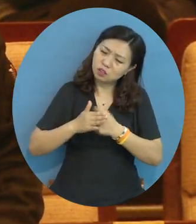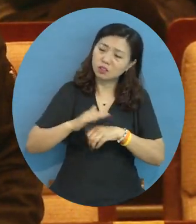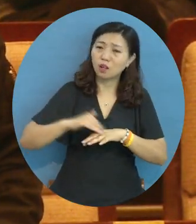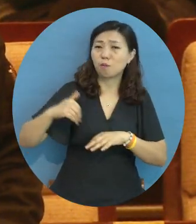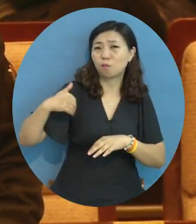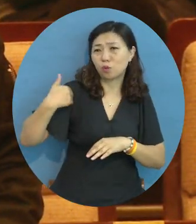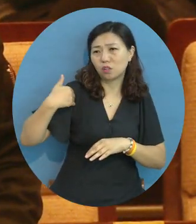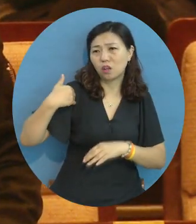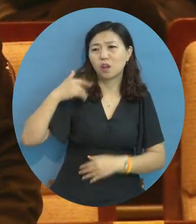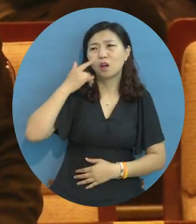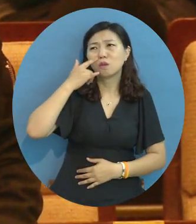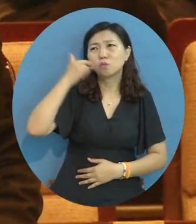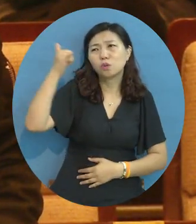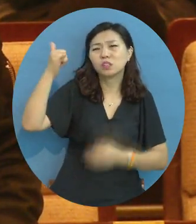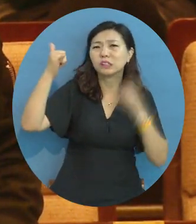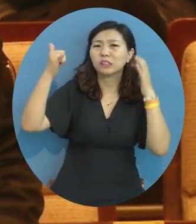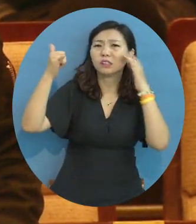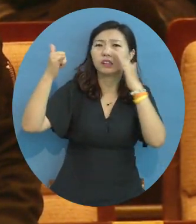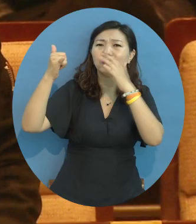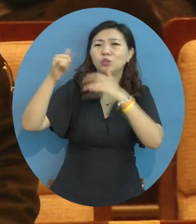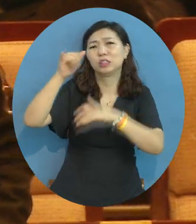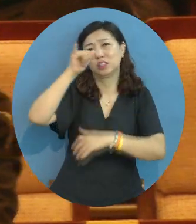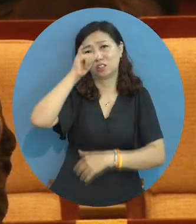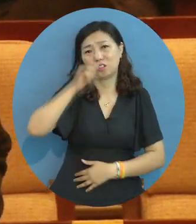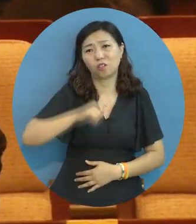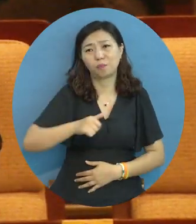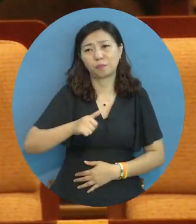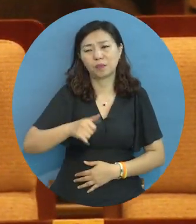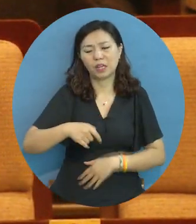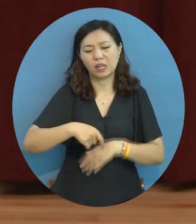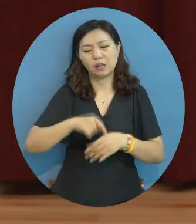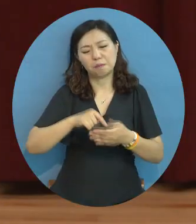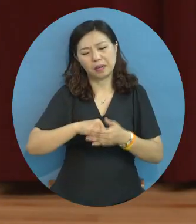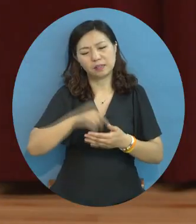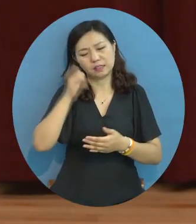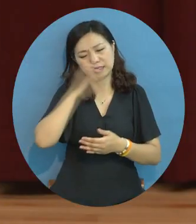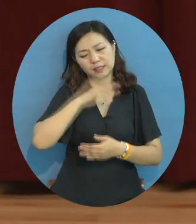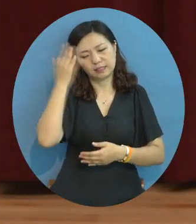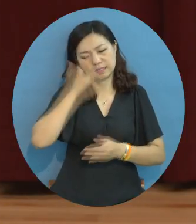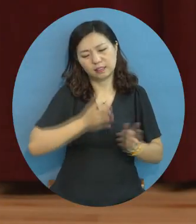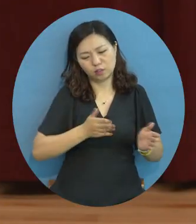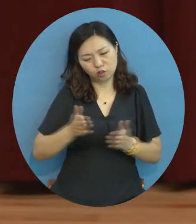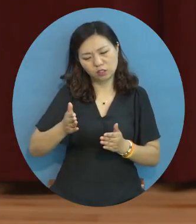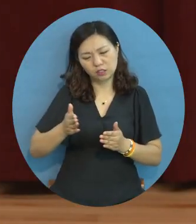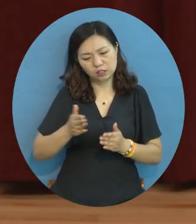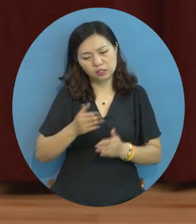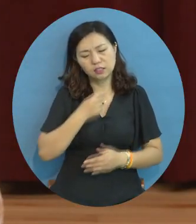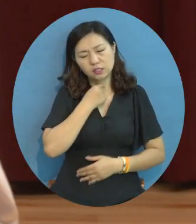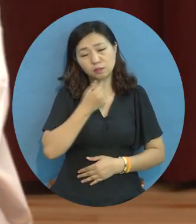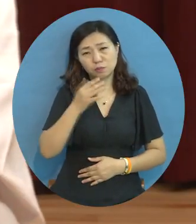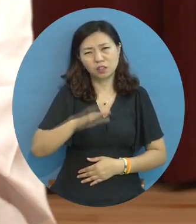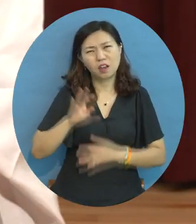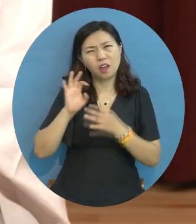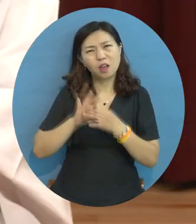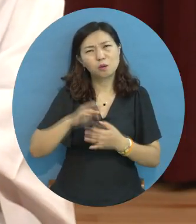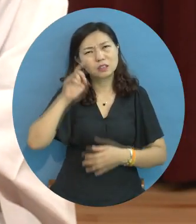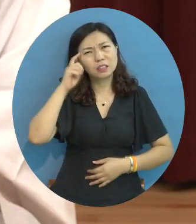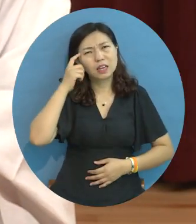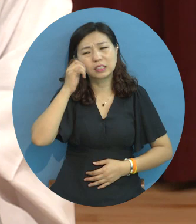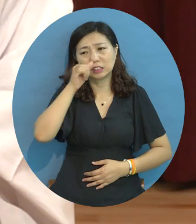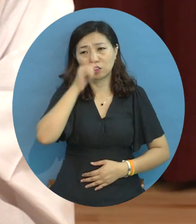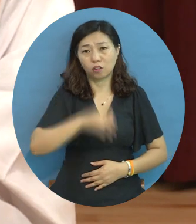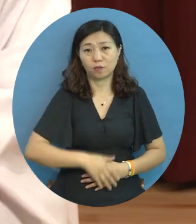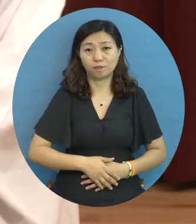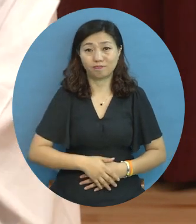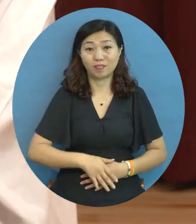이제 어차피 가야 되니까 그냥 좀 마음 접고 가려고 해도 또 계속 생각나고. 근데 그래서 안 가본 데 가면 어디 산에도